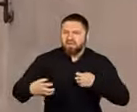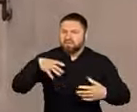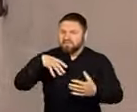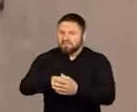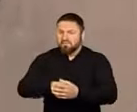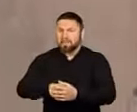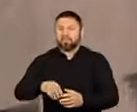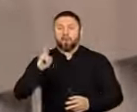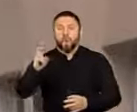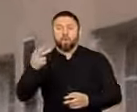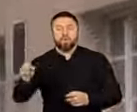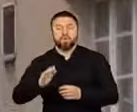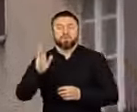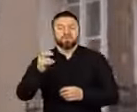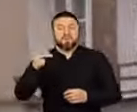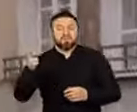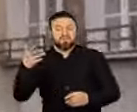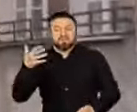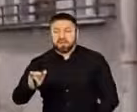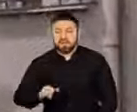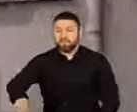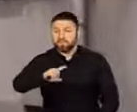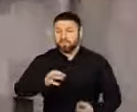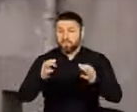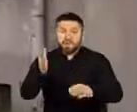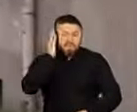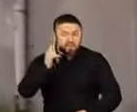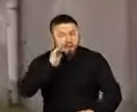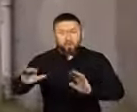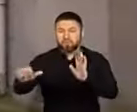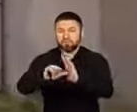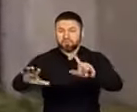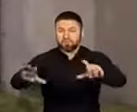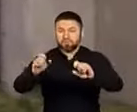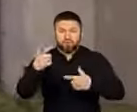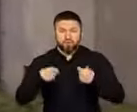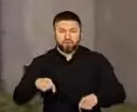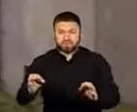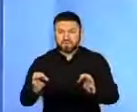m.in. Katarzyna Kobro i Władysław Strzemiński. Obecnie mieszka tu około 1700 osób.